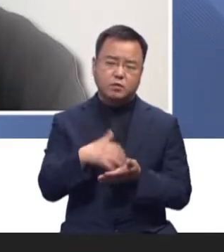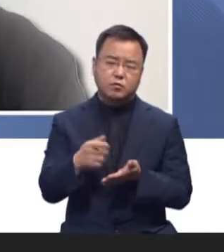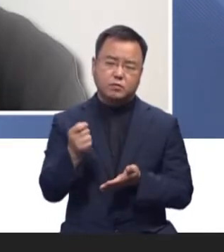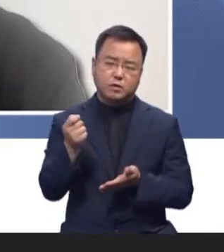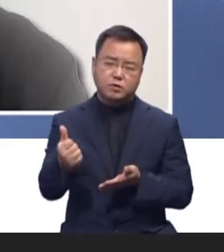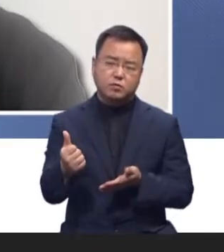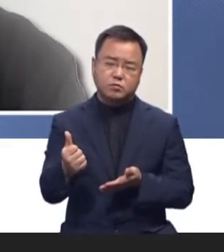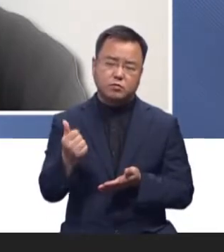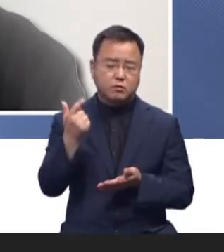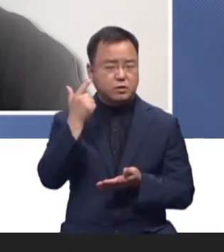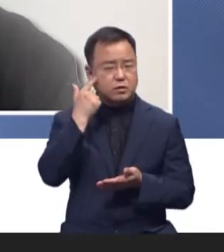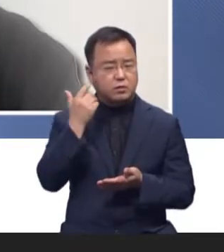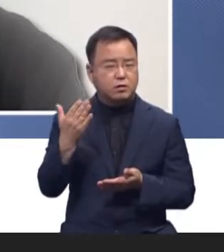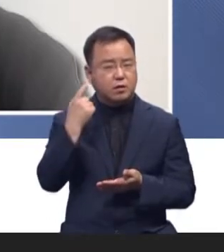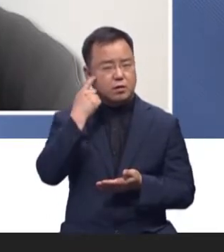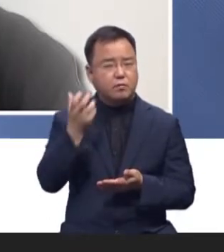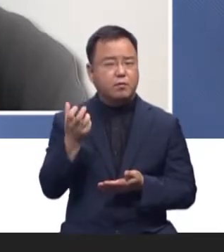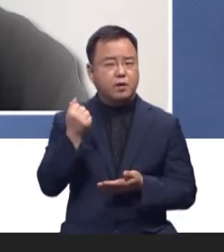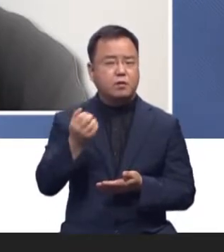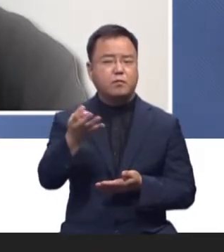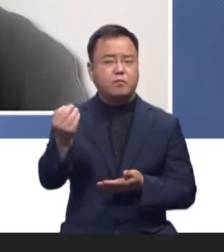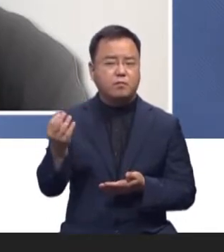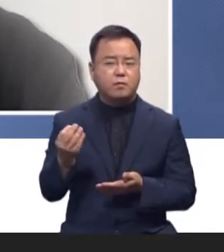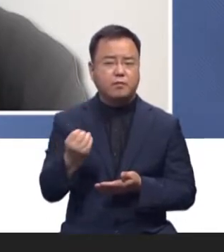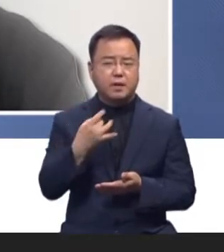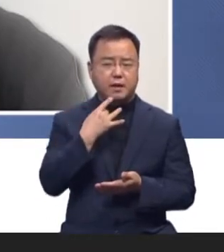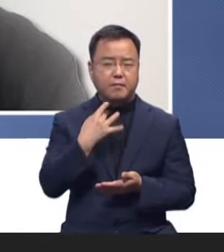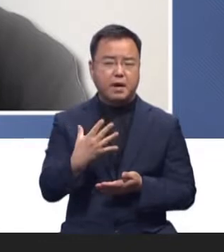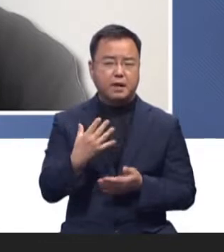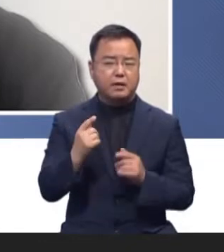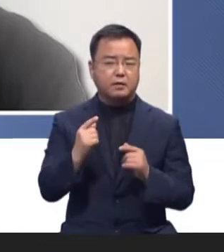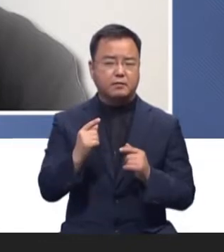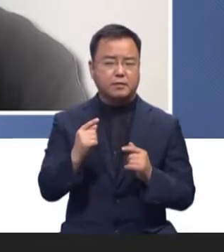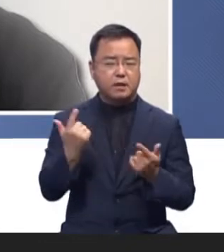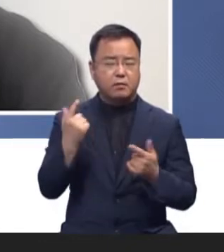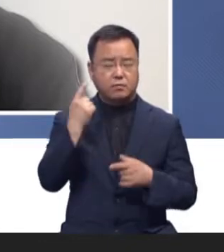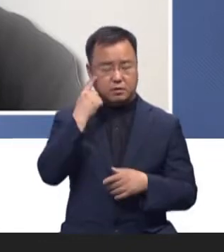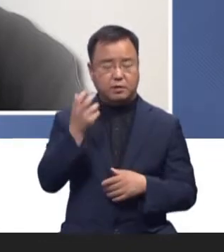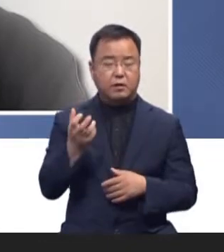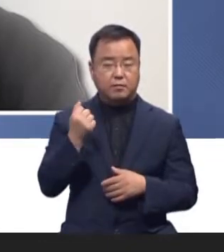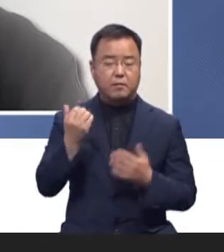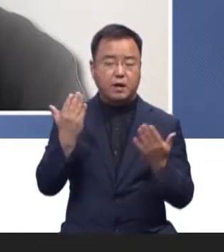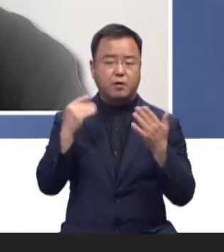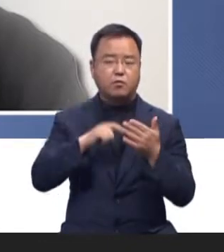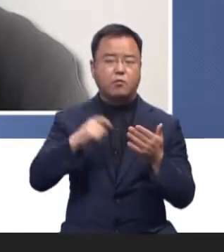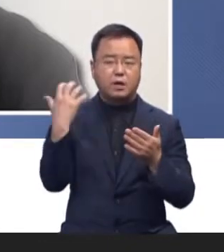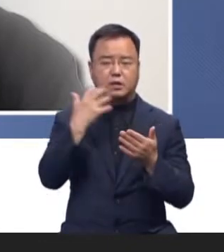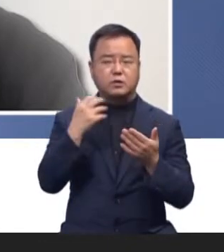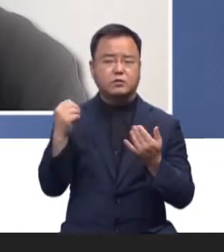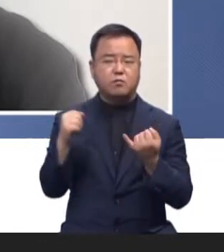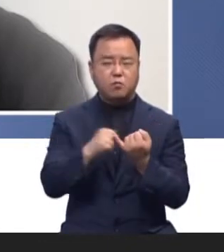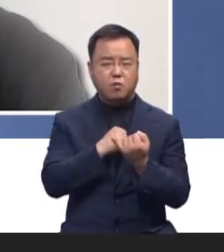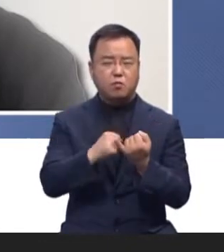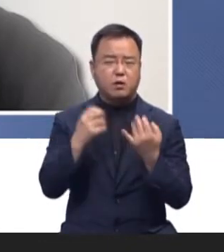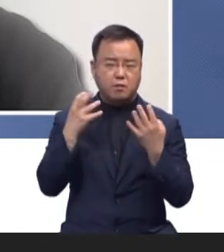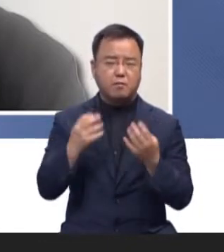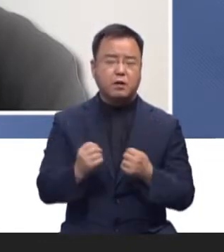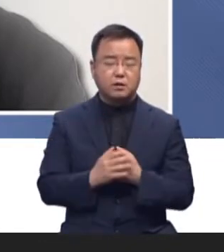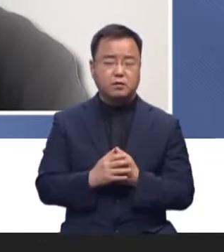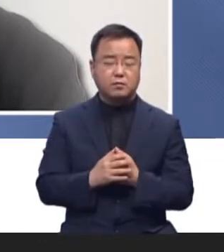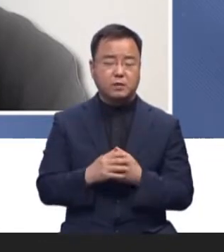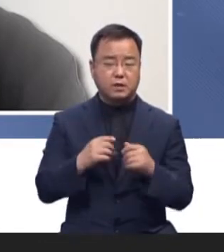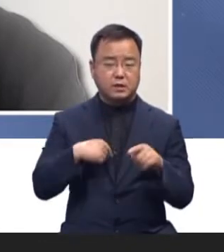의문이에요. 일련의 사건들을 봐도 절대 소수의 일탈이라고 생각하지 않습니다. 예. 사실 학교에는 그동안 성폭력이 만연해 있었어요. 그러니까 정찬